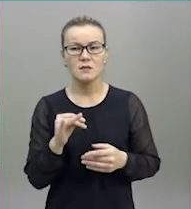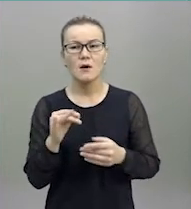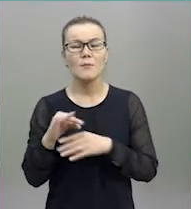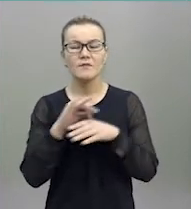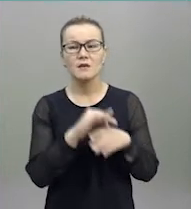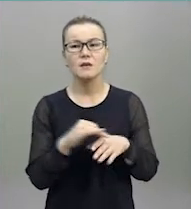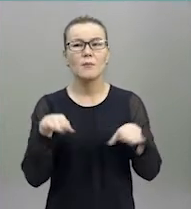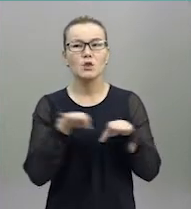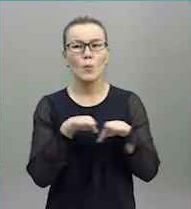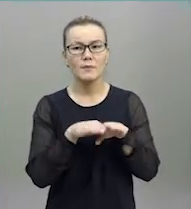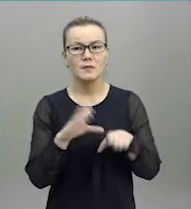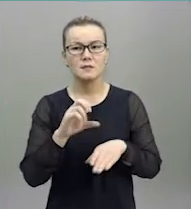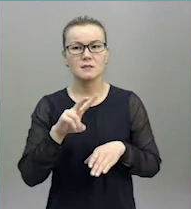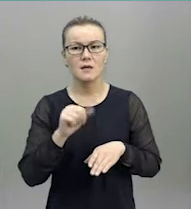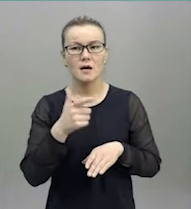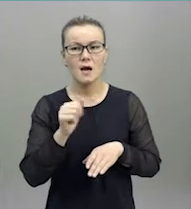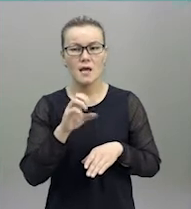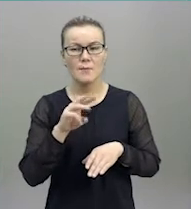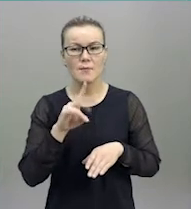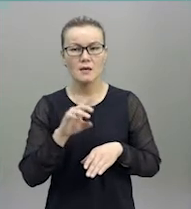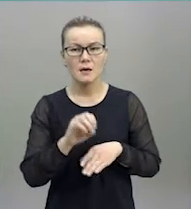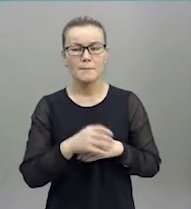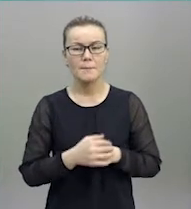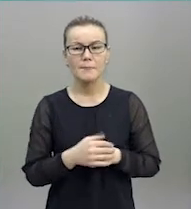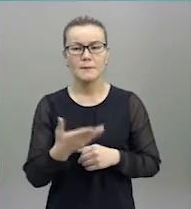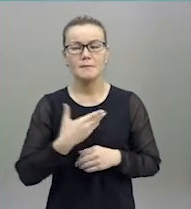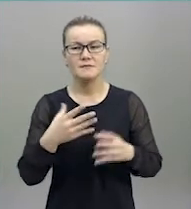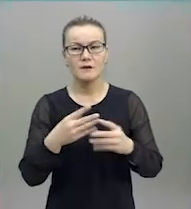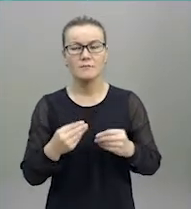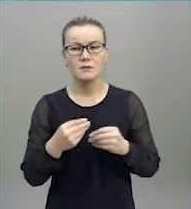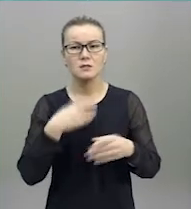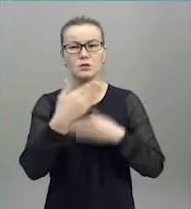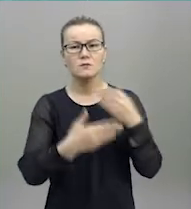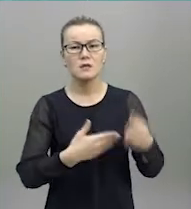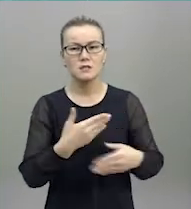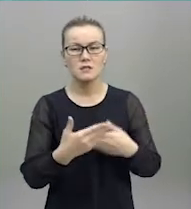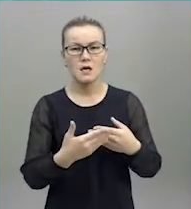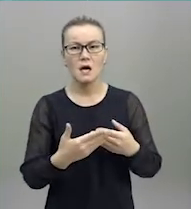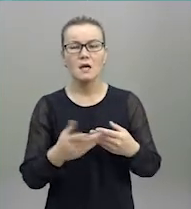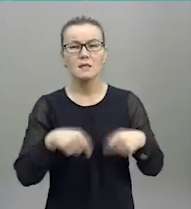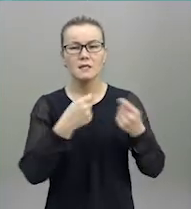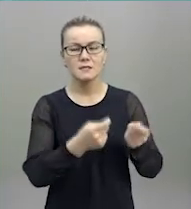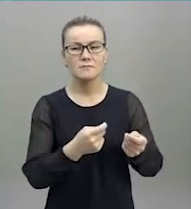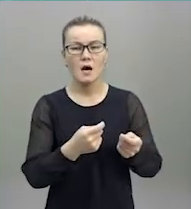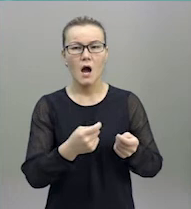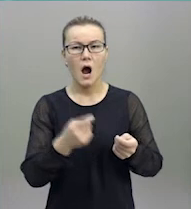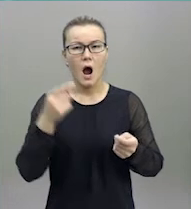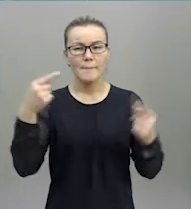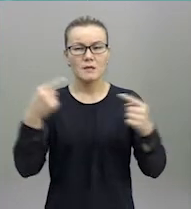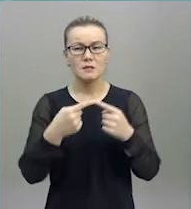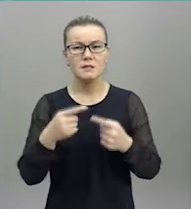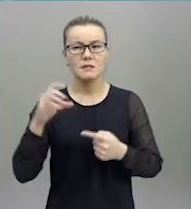слагая а мы с вами идем дальше и дадим определение степени